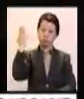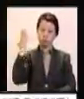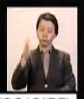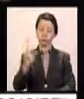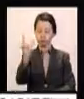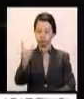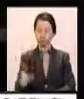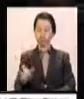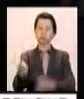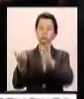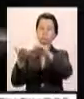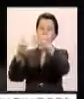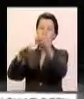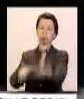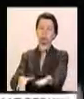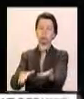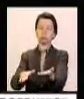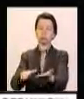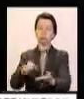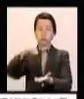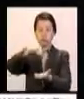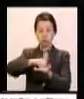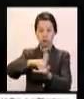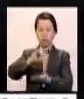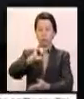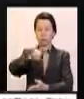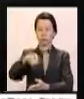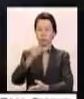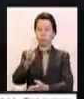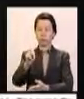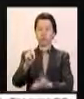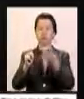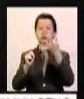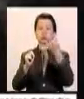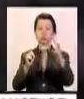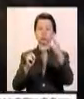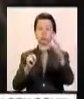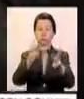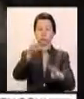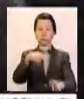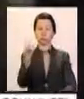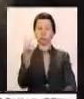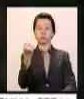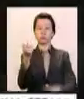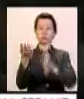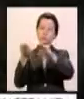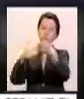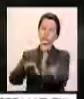Alhamdulillah menghembuskan nafas terakhir di Institut Jantung Negara pada 17 Disember.